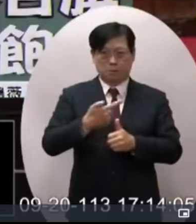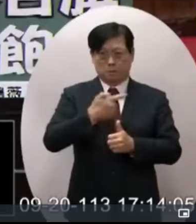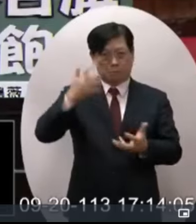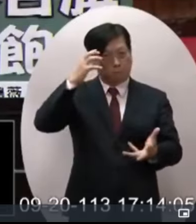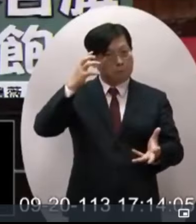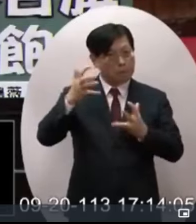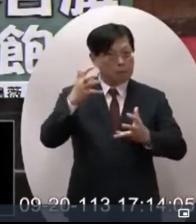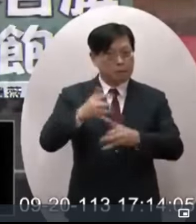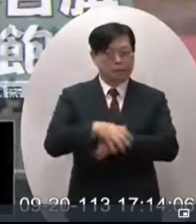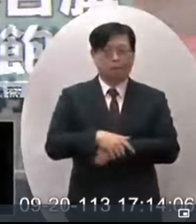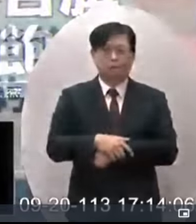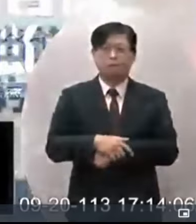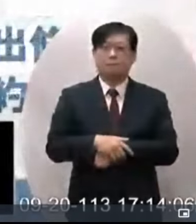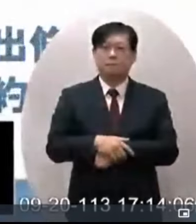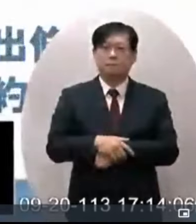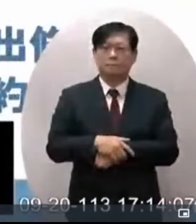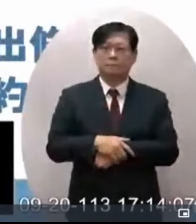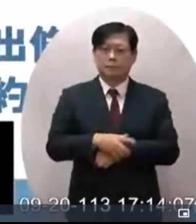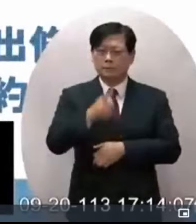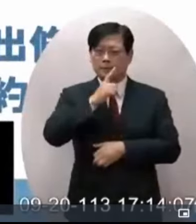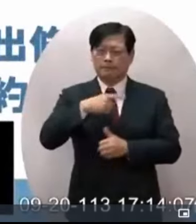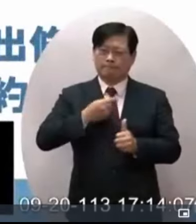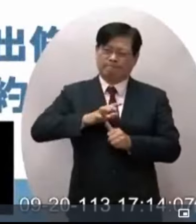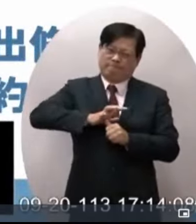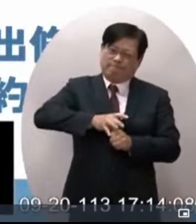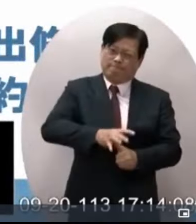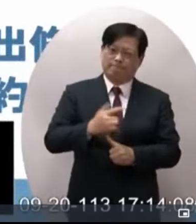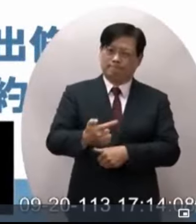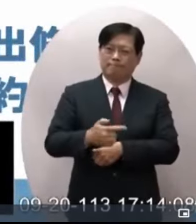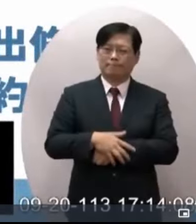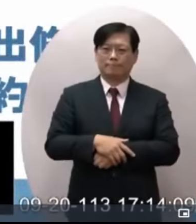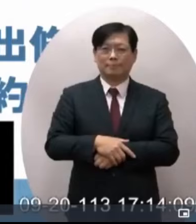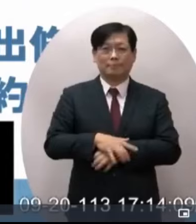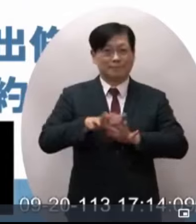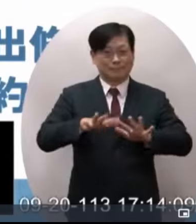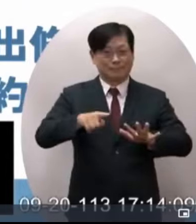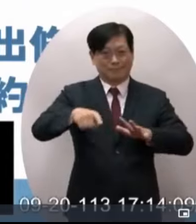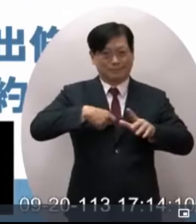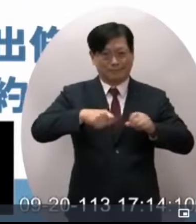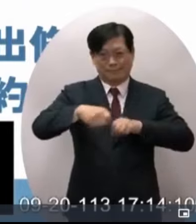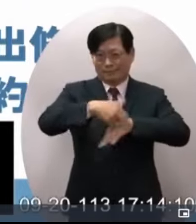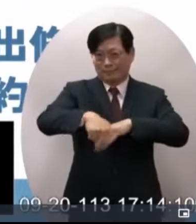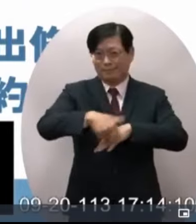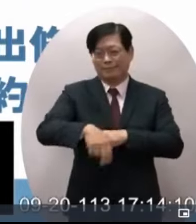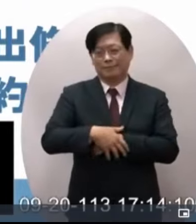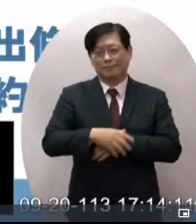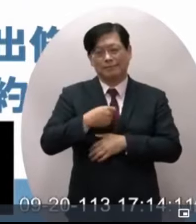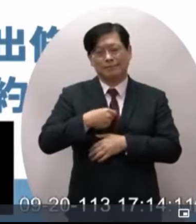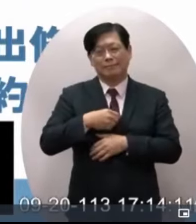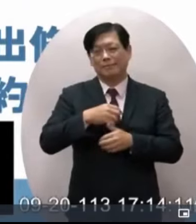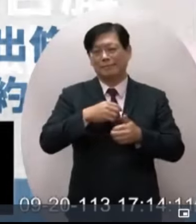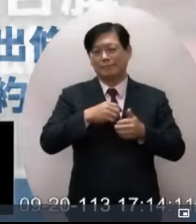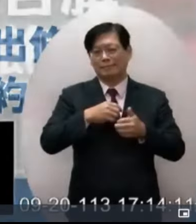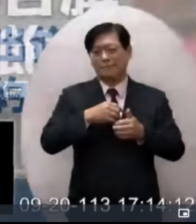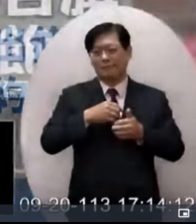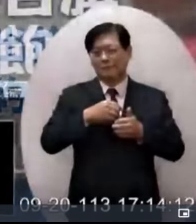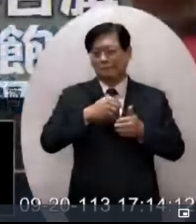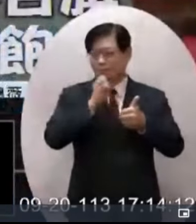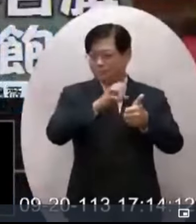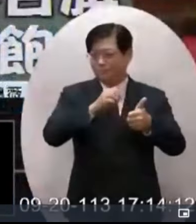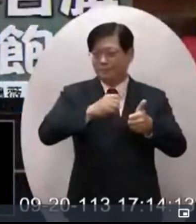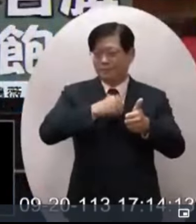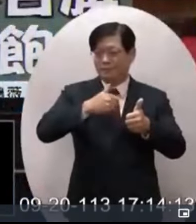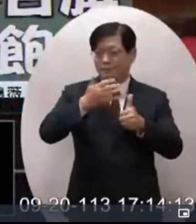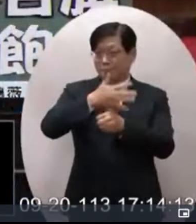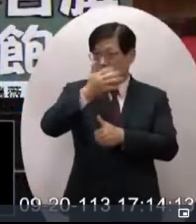凶，这个往死里打的打房措施。那我要跟总裁反映